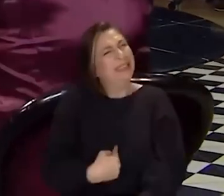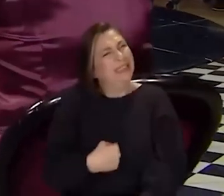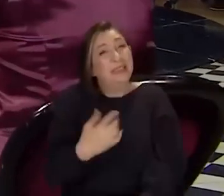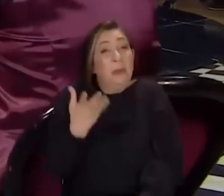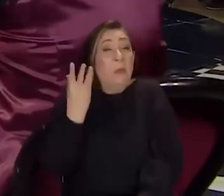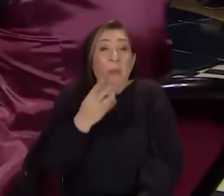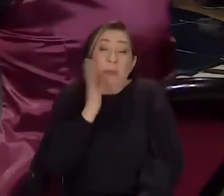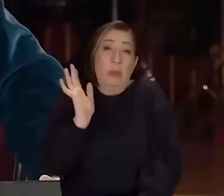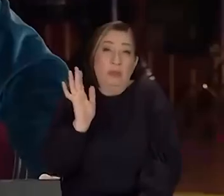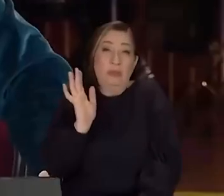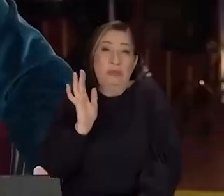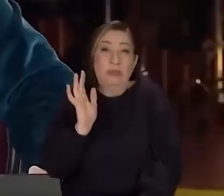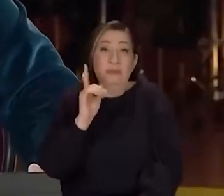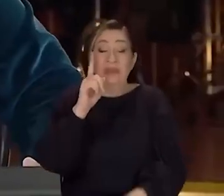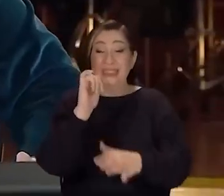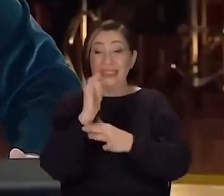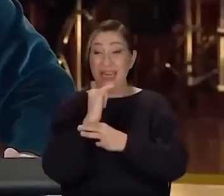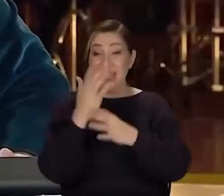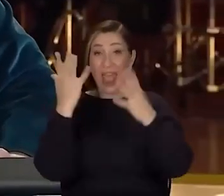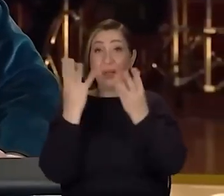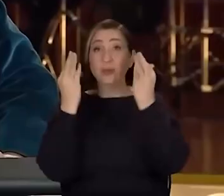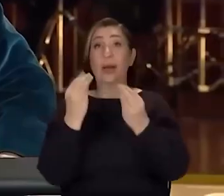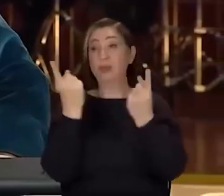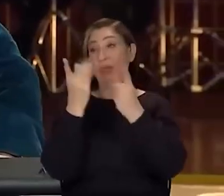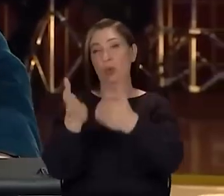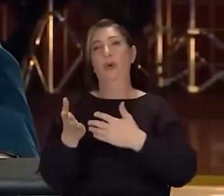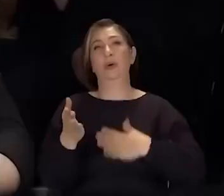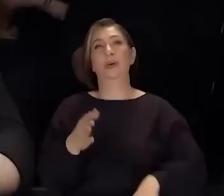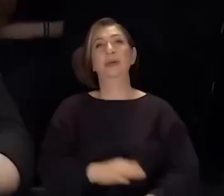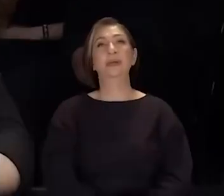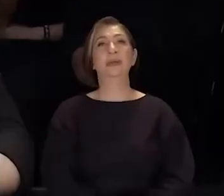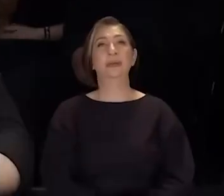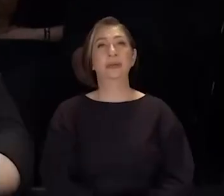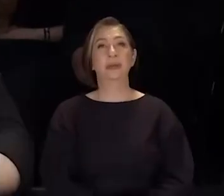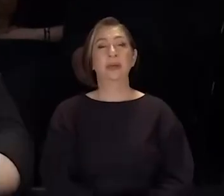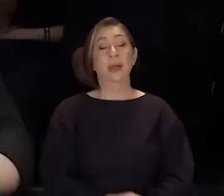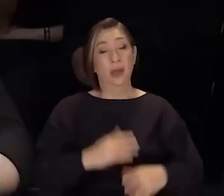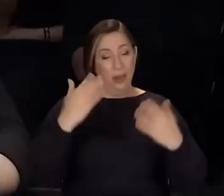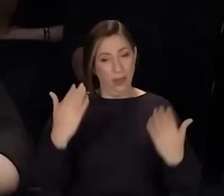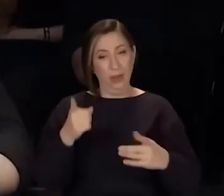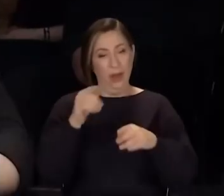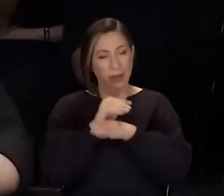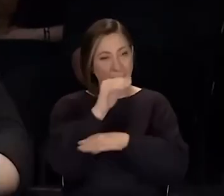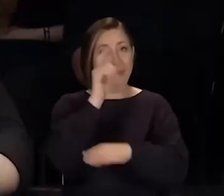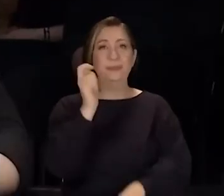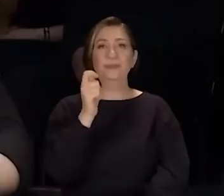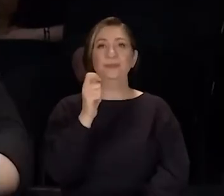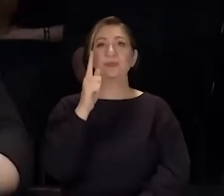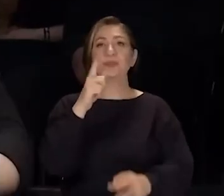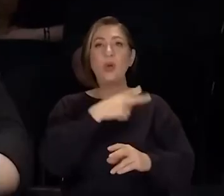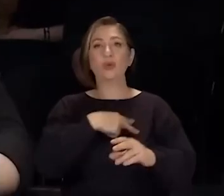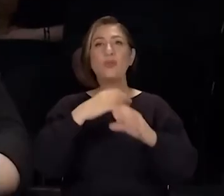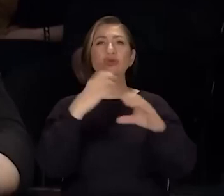Bu niye böyle oluyor ve bir sanatçı için en güzel şey, ciddi söylüyorum. Evet, bununla yaşamak zor ama yani bir